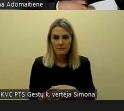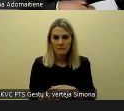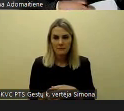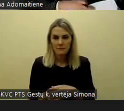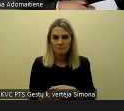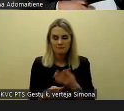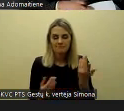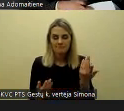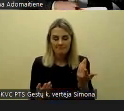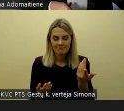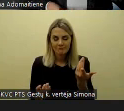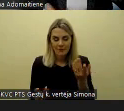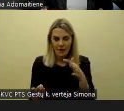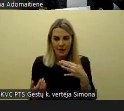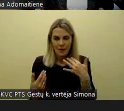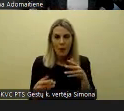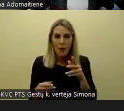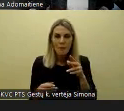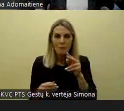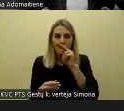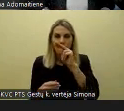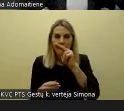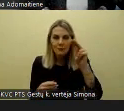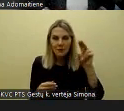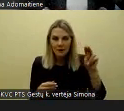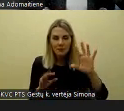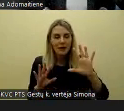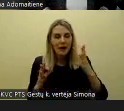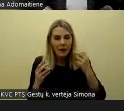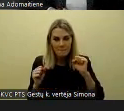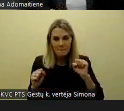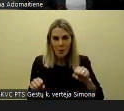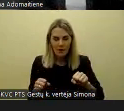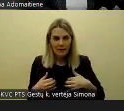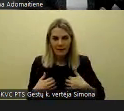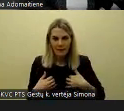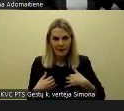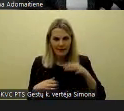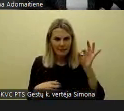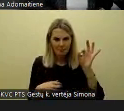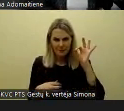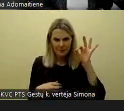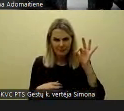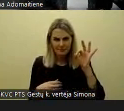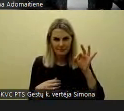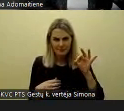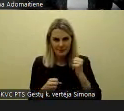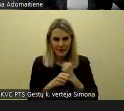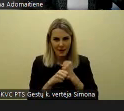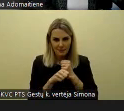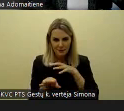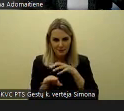priminimas, labai aiškus priminimas, kaip galima atlikti darbą daug greičiau, daug efektyviau, daug geriau.